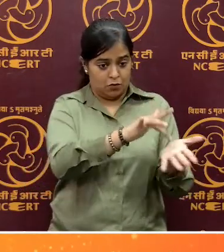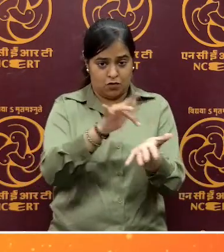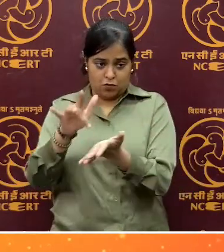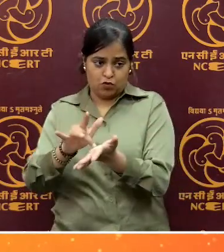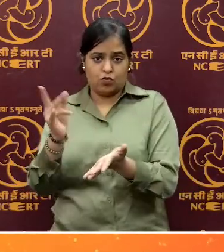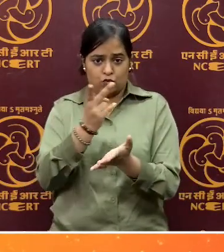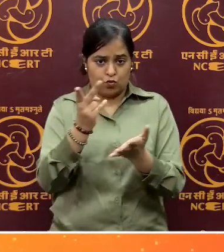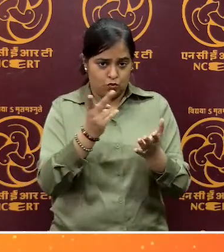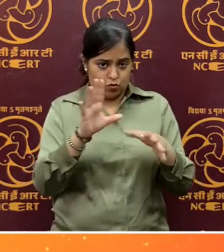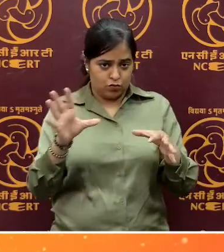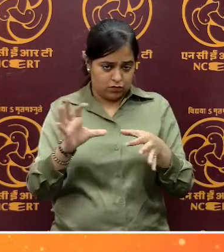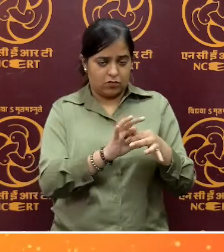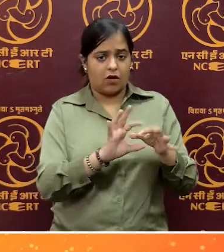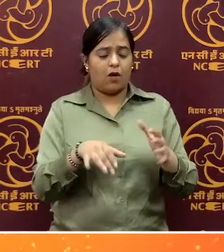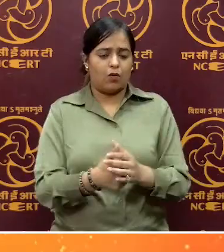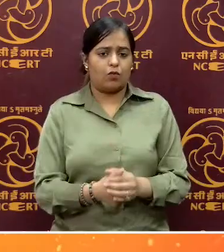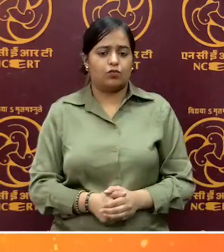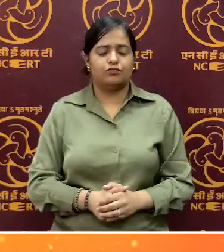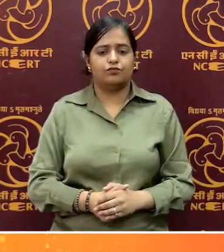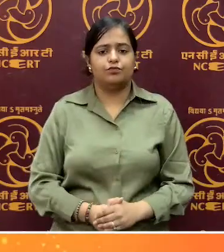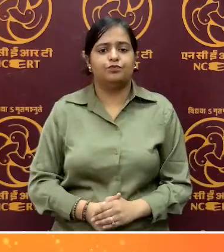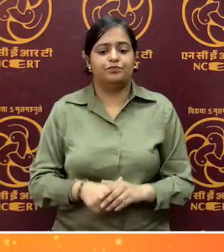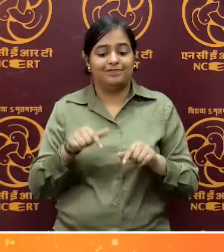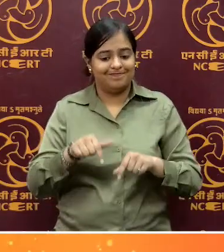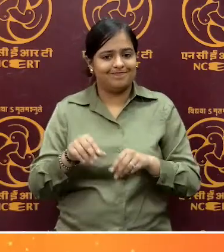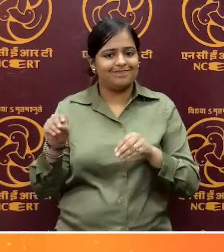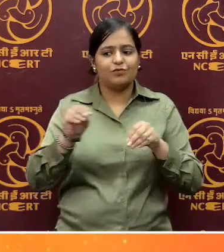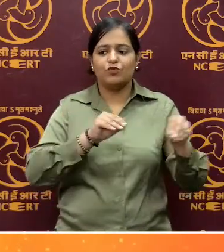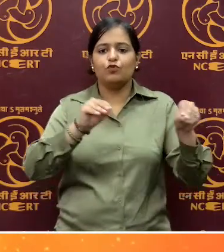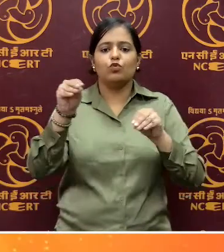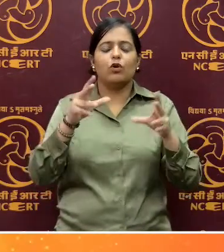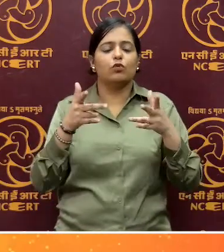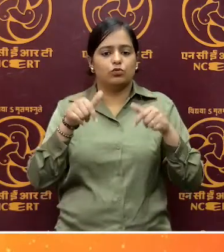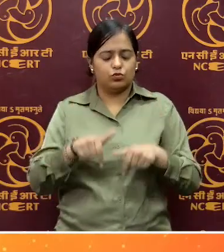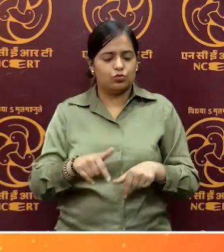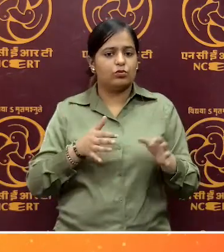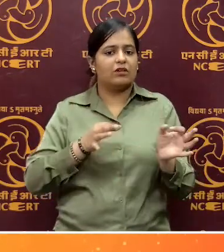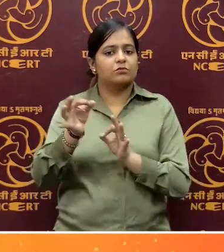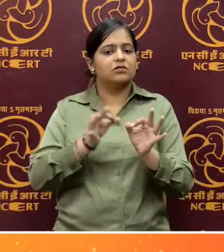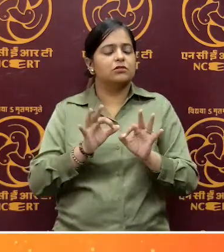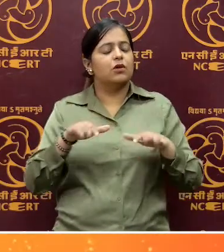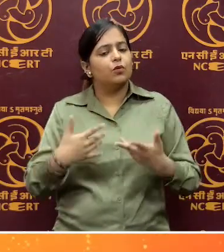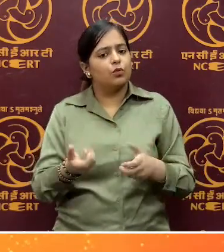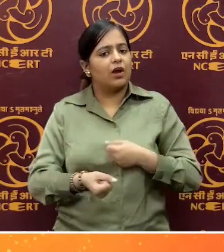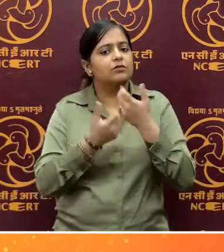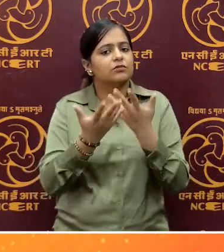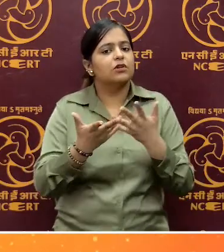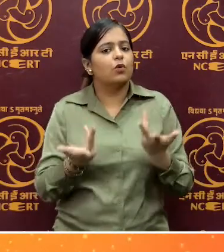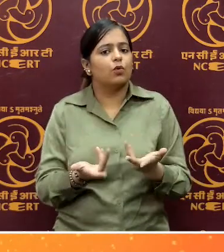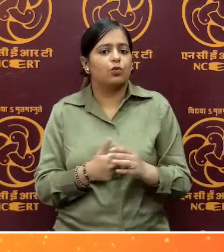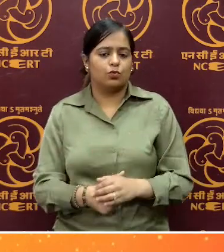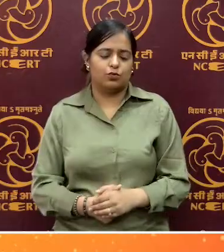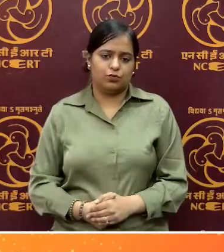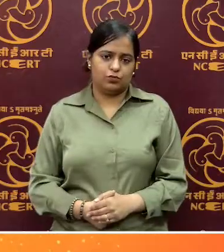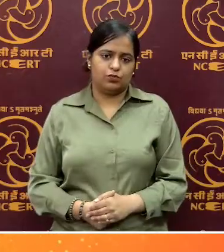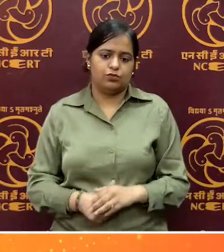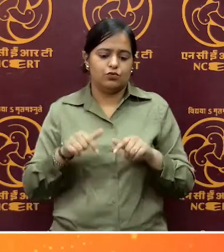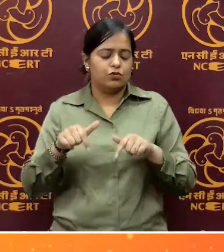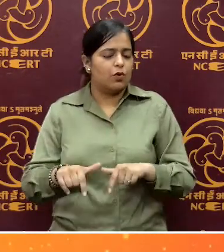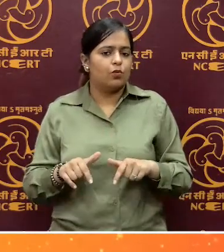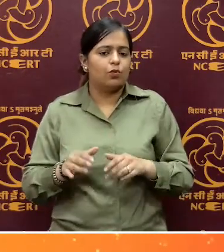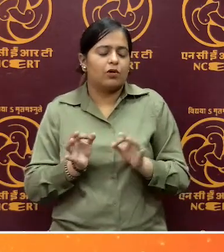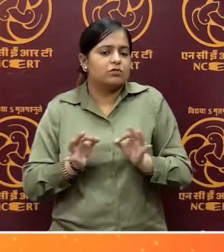then from there it moves further. तो वो there it moves further को how do we express it, interpret it? तो इसको कैसे